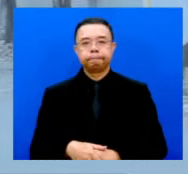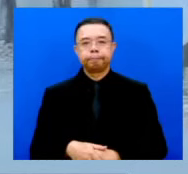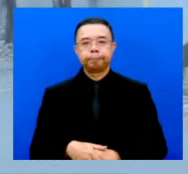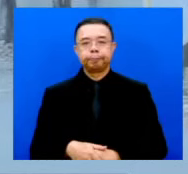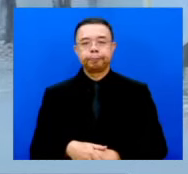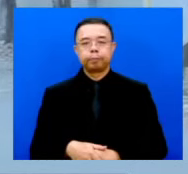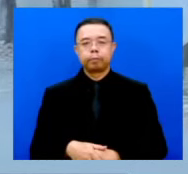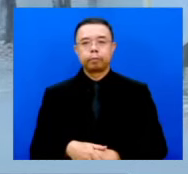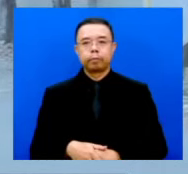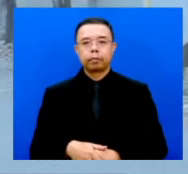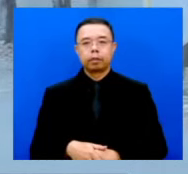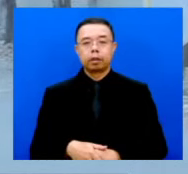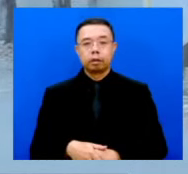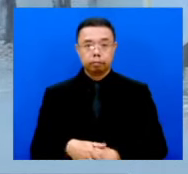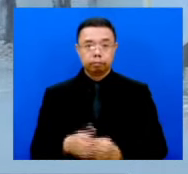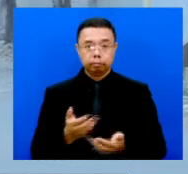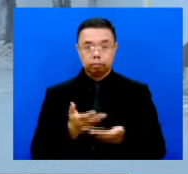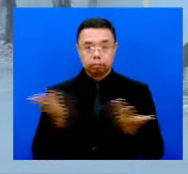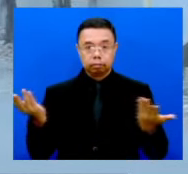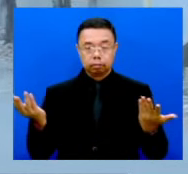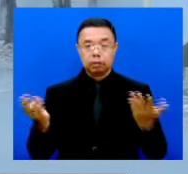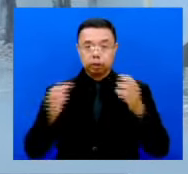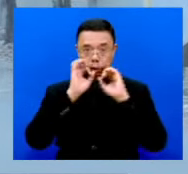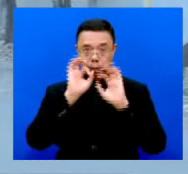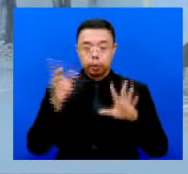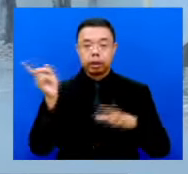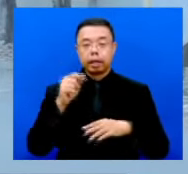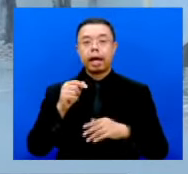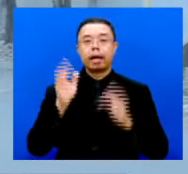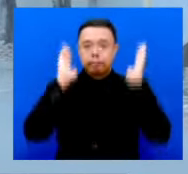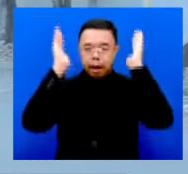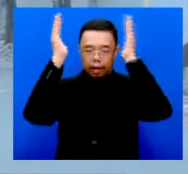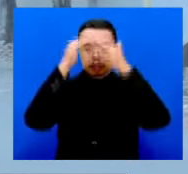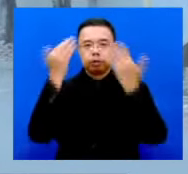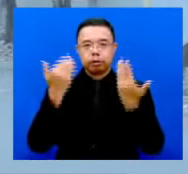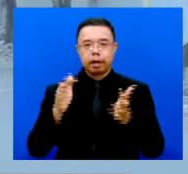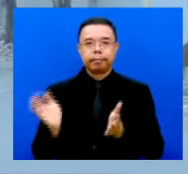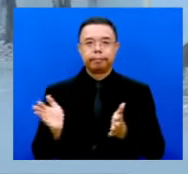Yandi Kumala dan juga pemirsa, demikian informasi dari Biro Makassar. Kembali ke Jakarta.